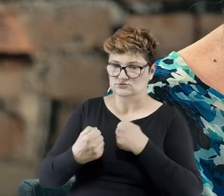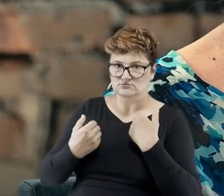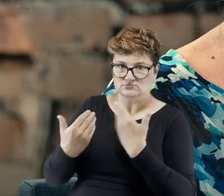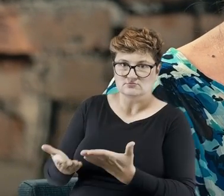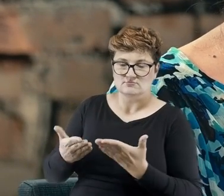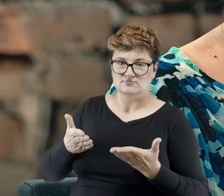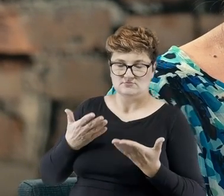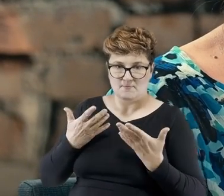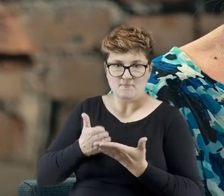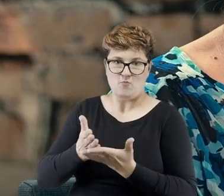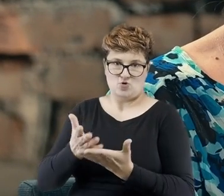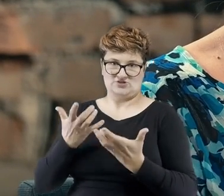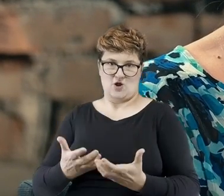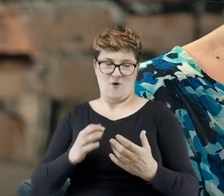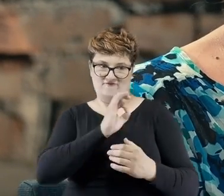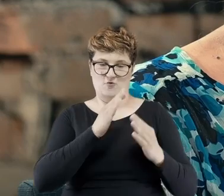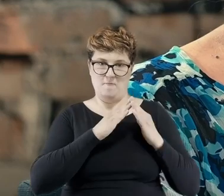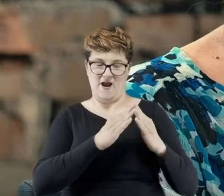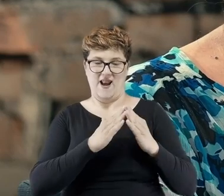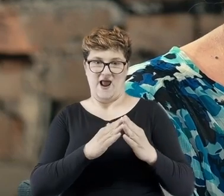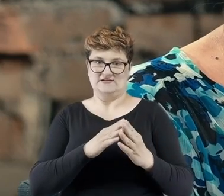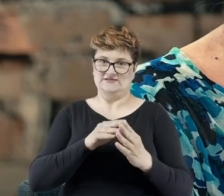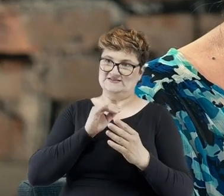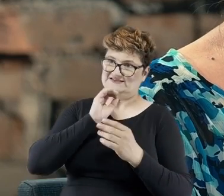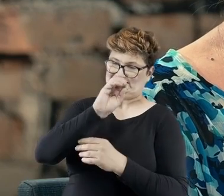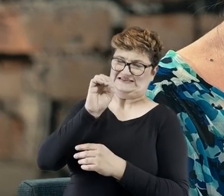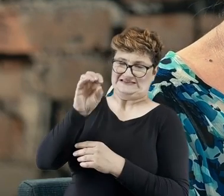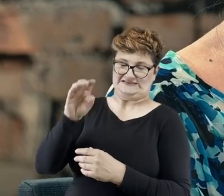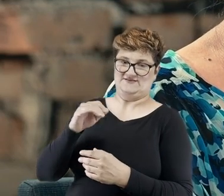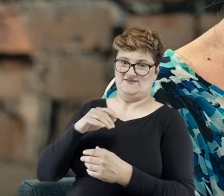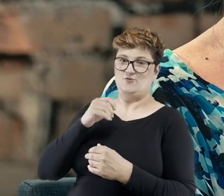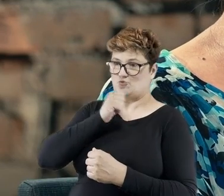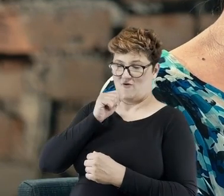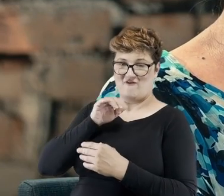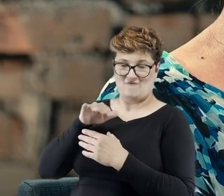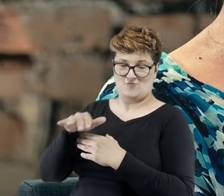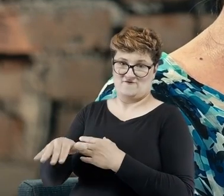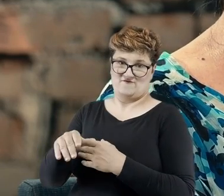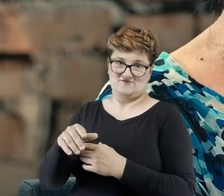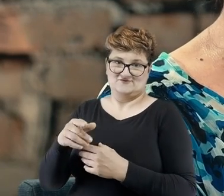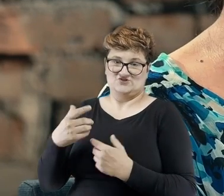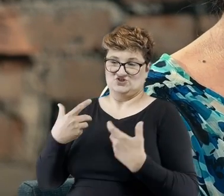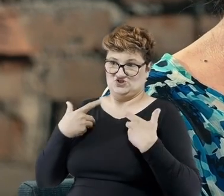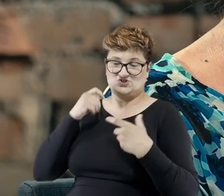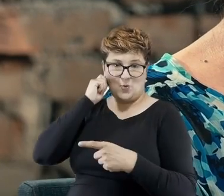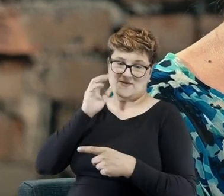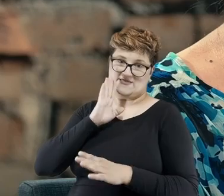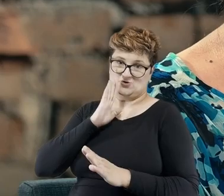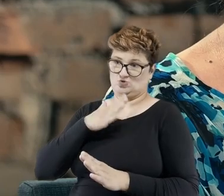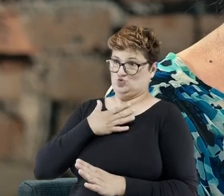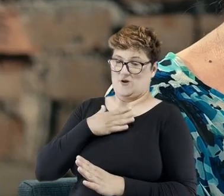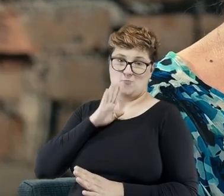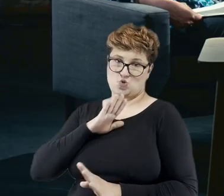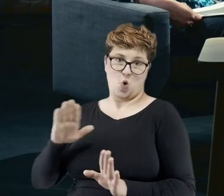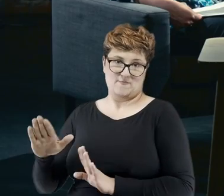zupełnie. Tak, jakby z tego swojego baraku próbowała wpłynąć na losy innej kobiety, z którą chyba rzeczywiście się trochę